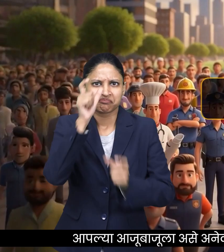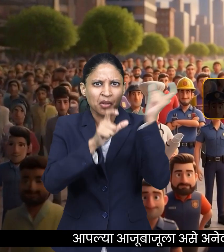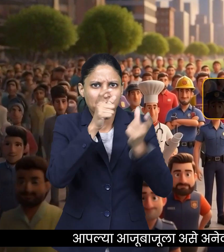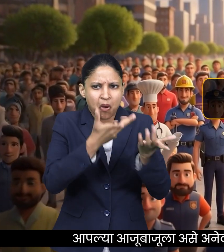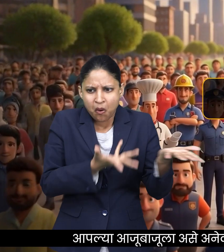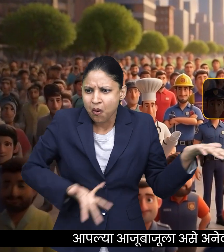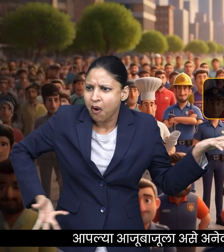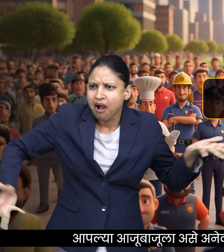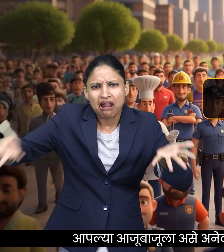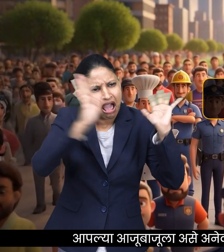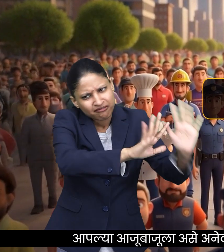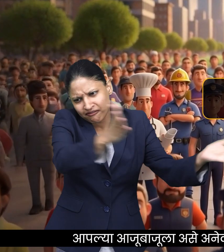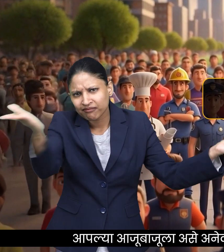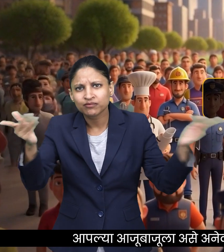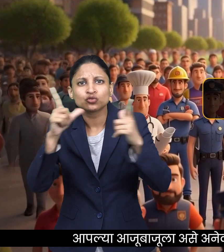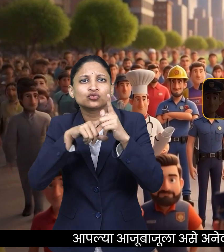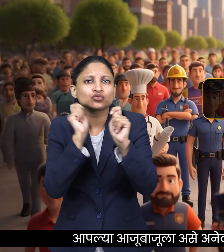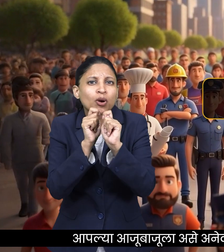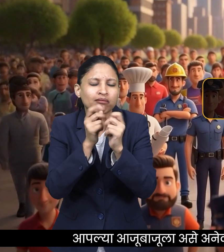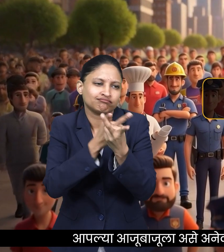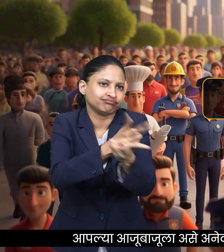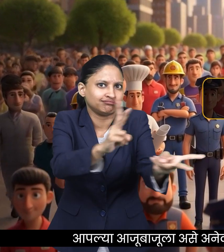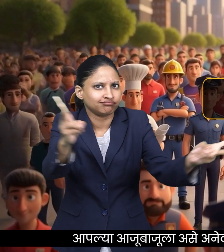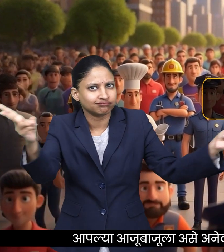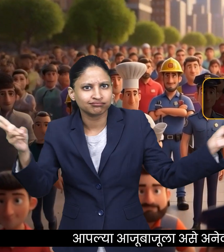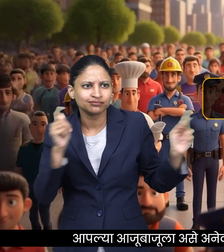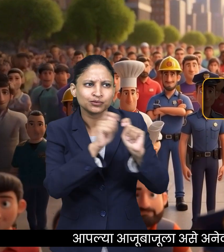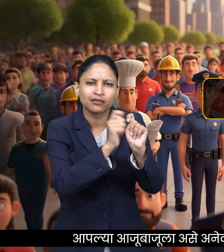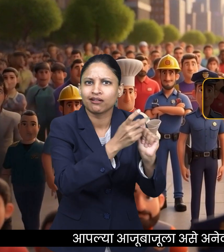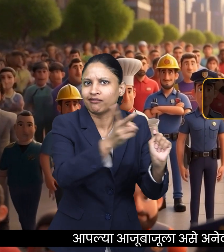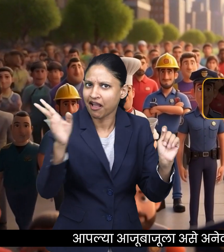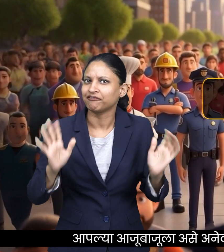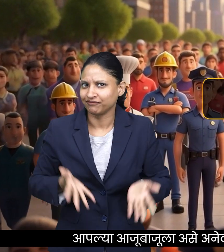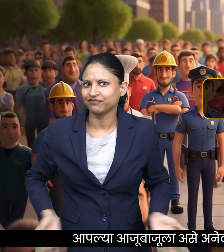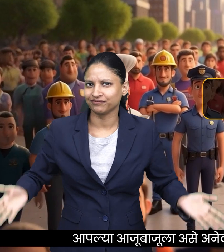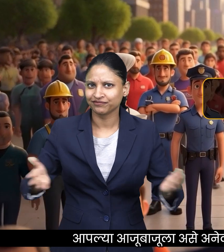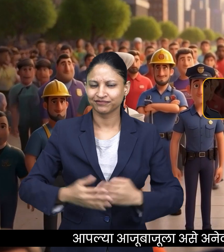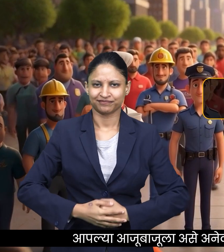आपल्या आजूबाजूला असे अनेक लोक आहेत जे वेगवेगळे काम करतात.